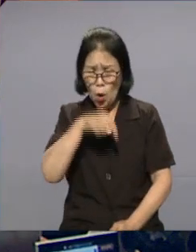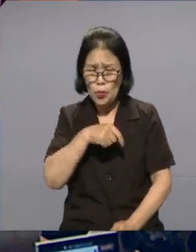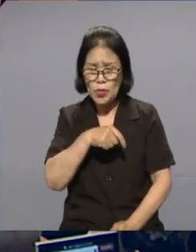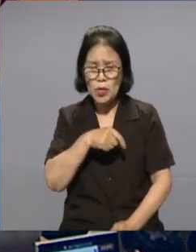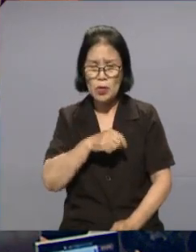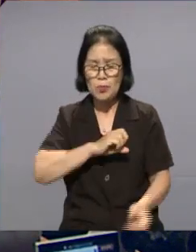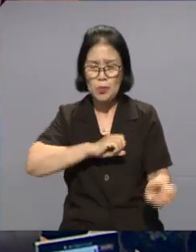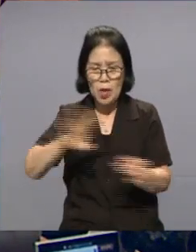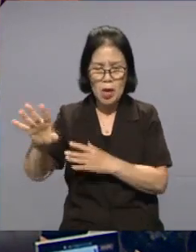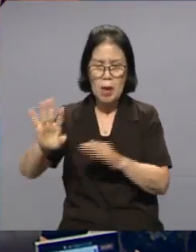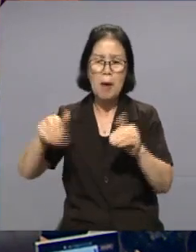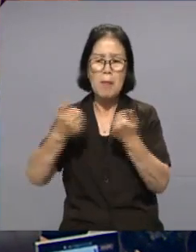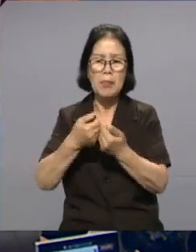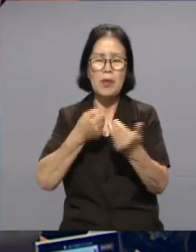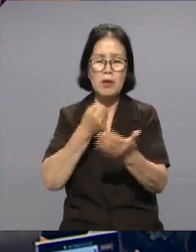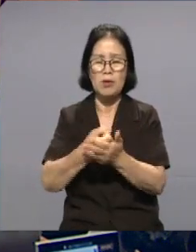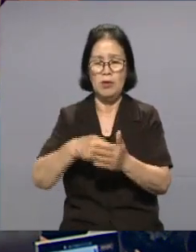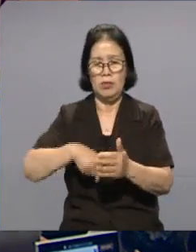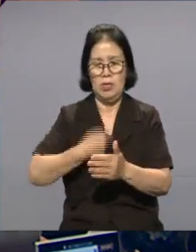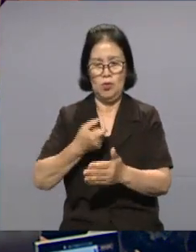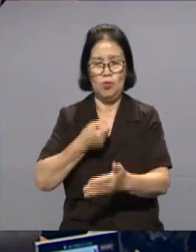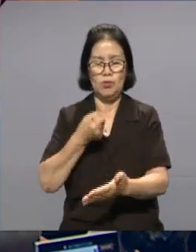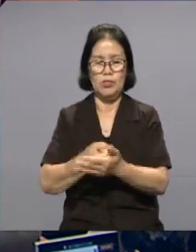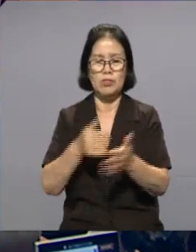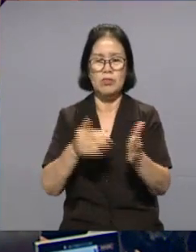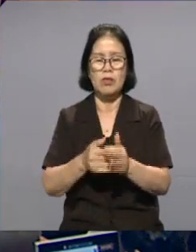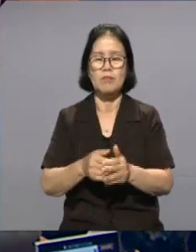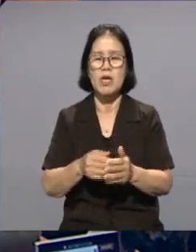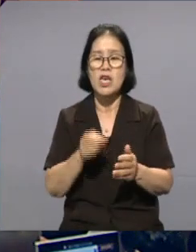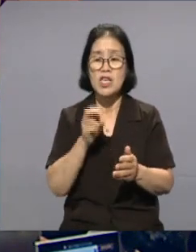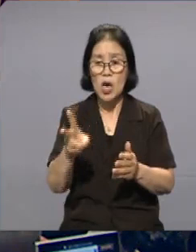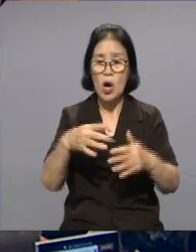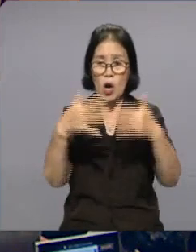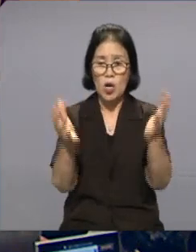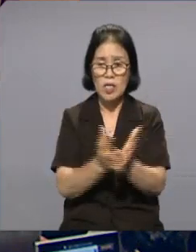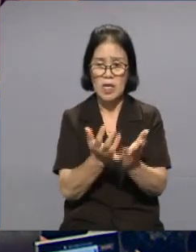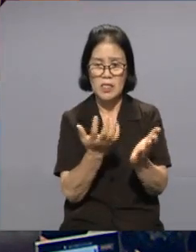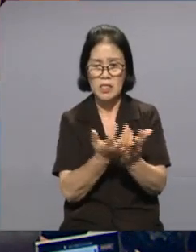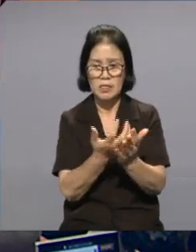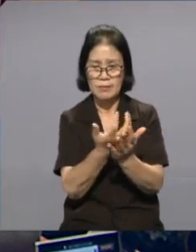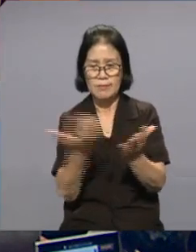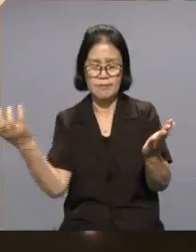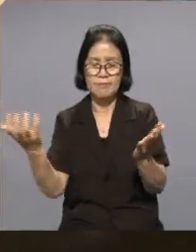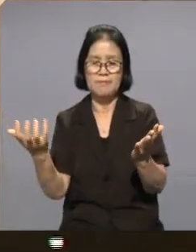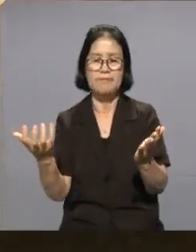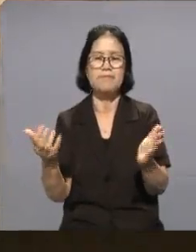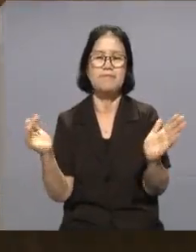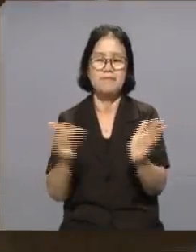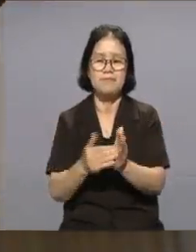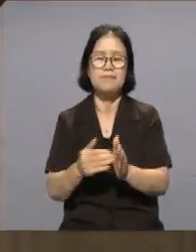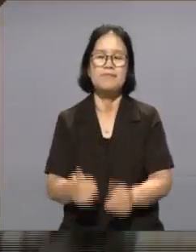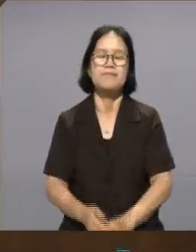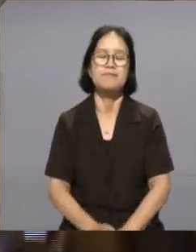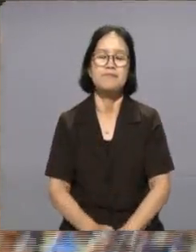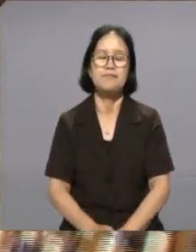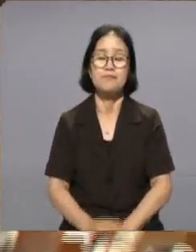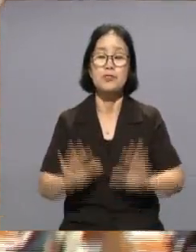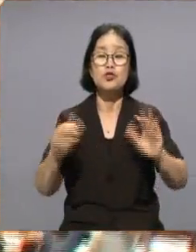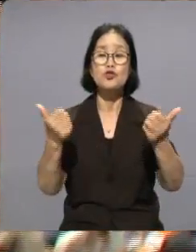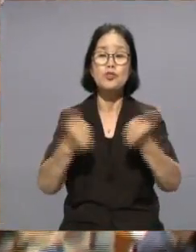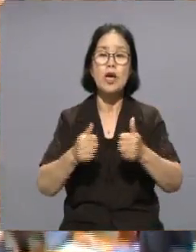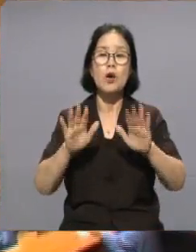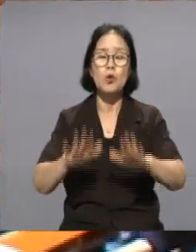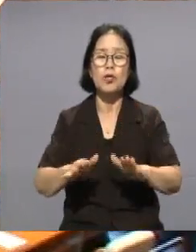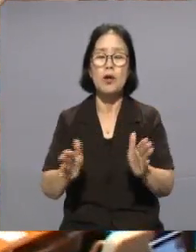단독으로 채택했는데요 여당은 표결의 반발하며 집단 퇴장했습니다 이어진 기자입니다 국회가